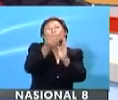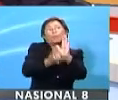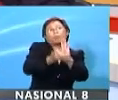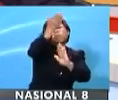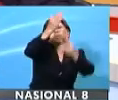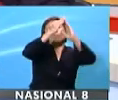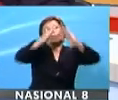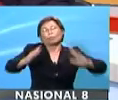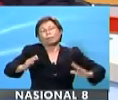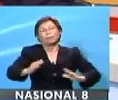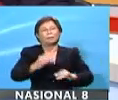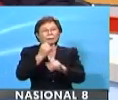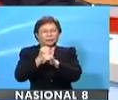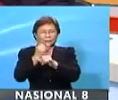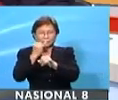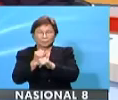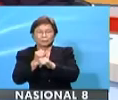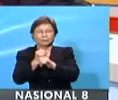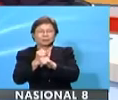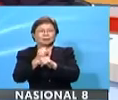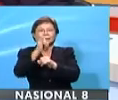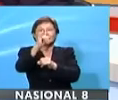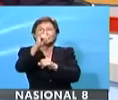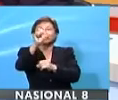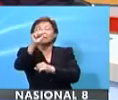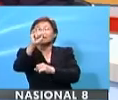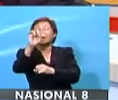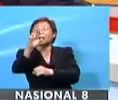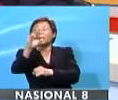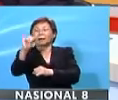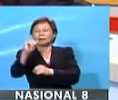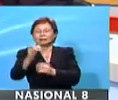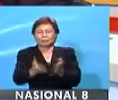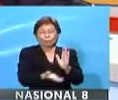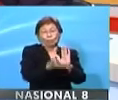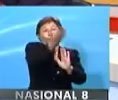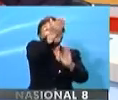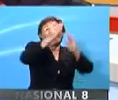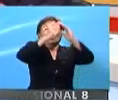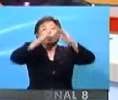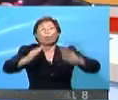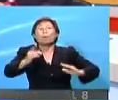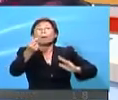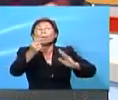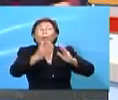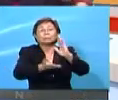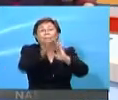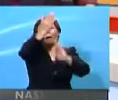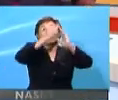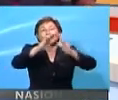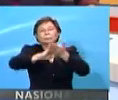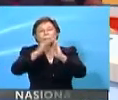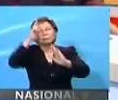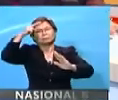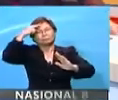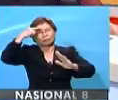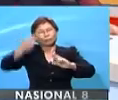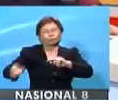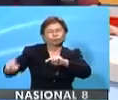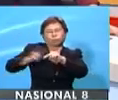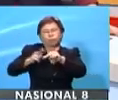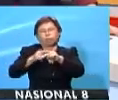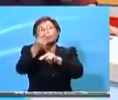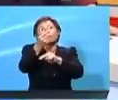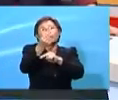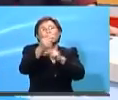terkini Institut Penyelidikan Khazanah KRI mendapati kenaikan harga rumah yang sebenarnya menjadi faktor peningkatan